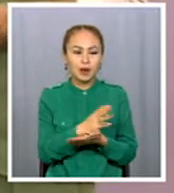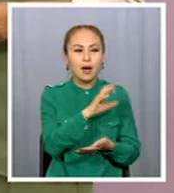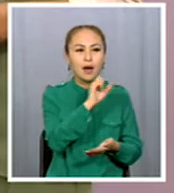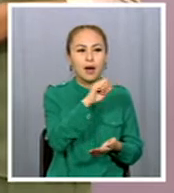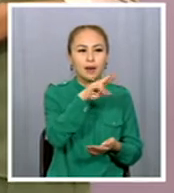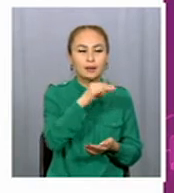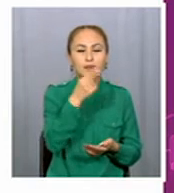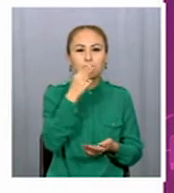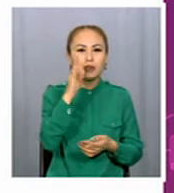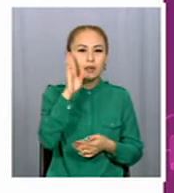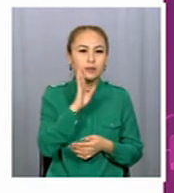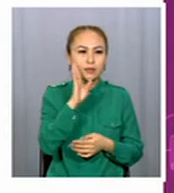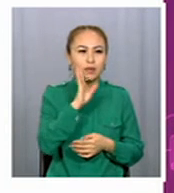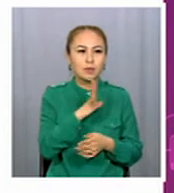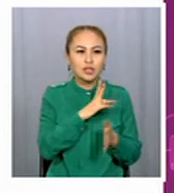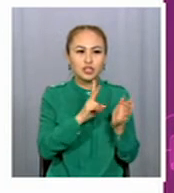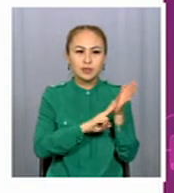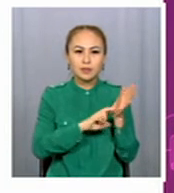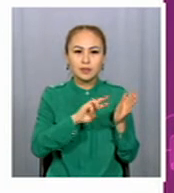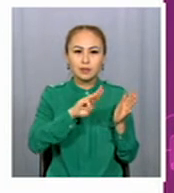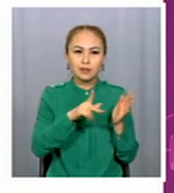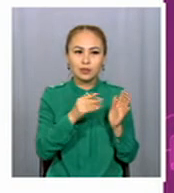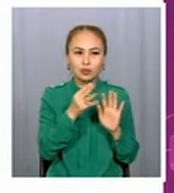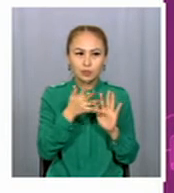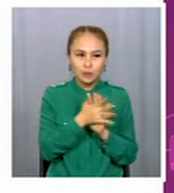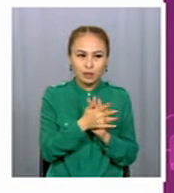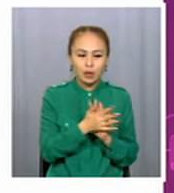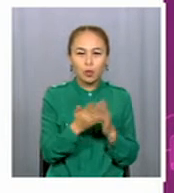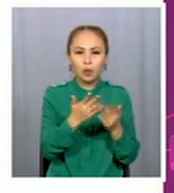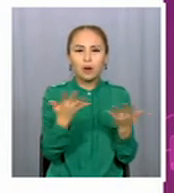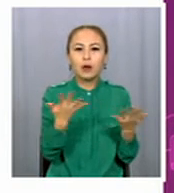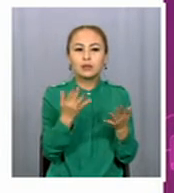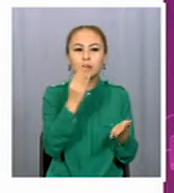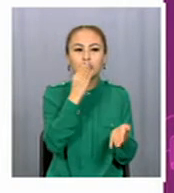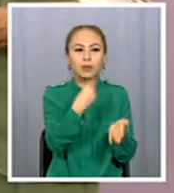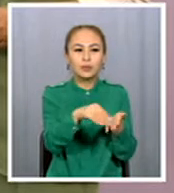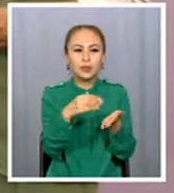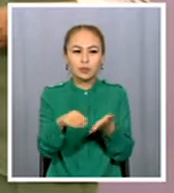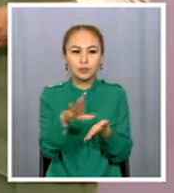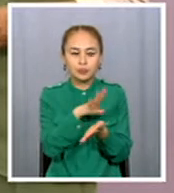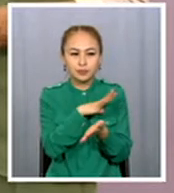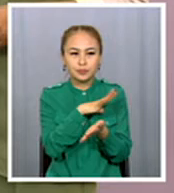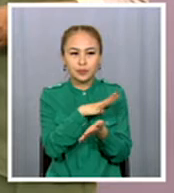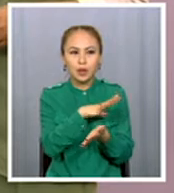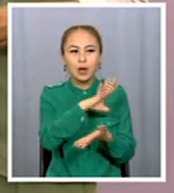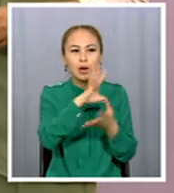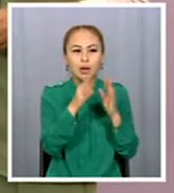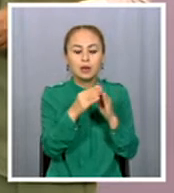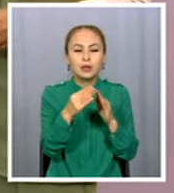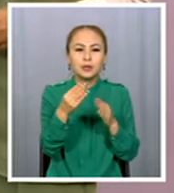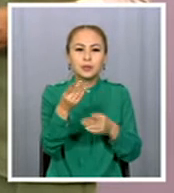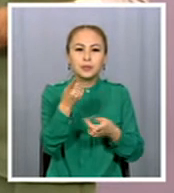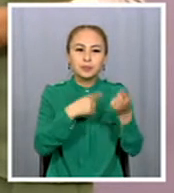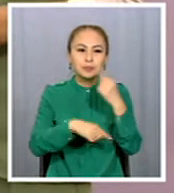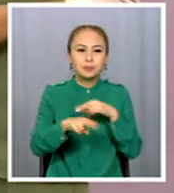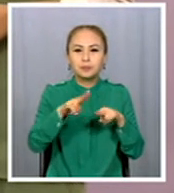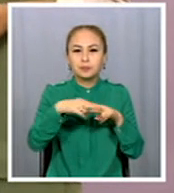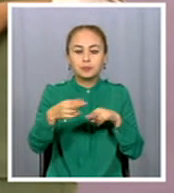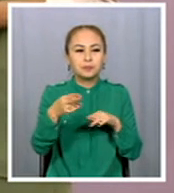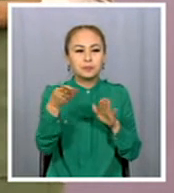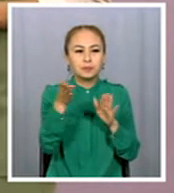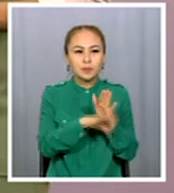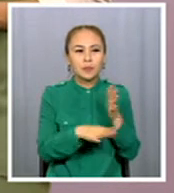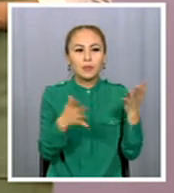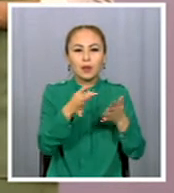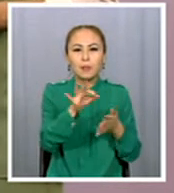асқа 70 теңге жұмсады. Ол қандай тағамдар сатып алды? Қайтарымсыз төлем жасау үшін қандай